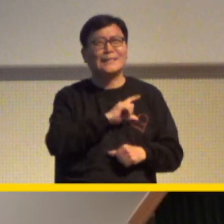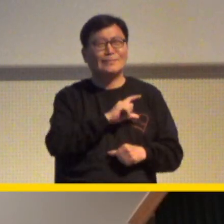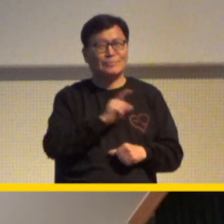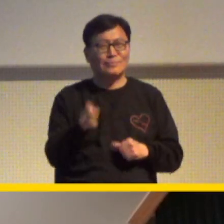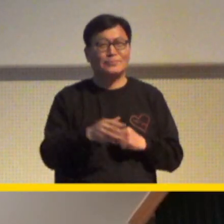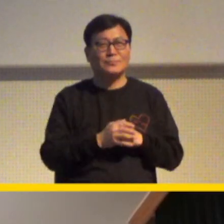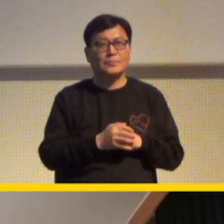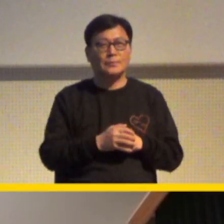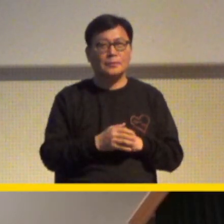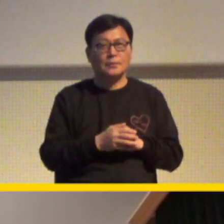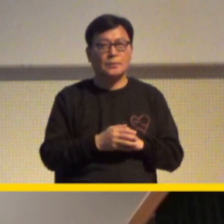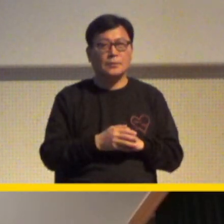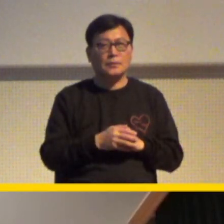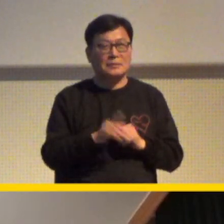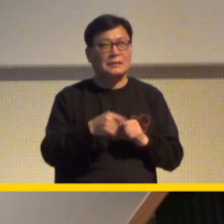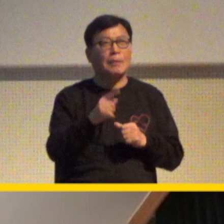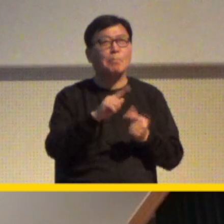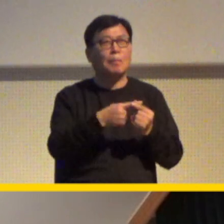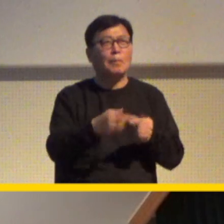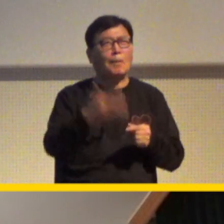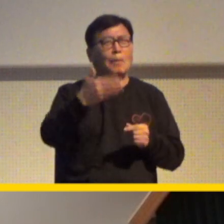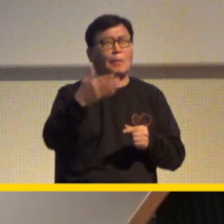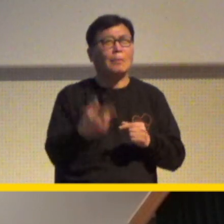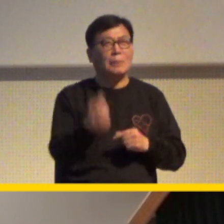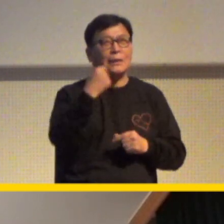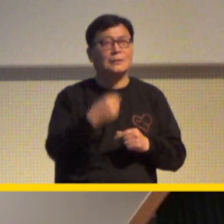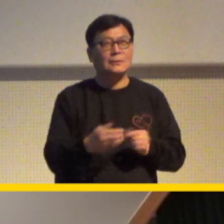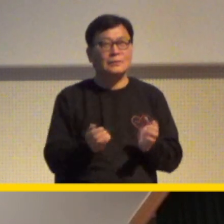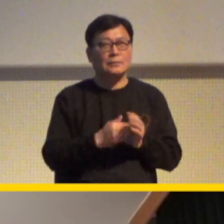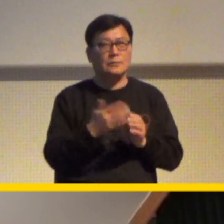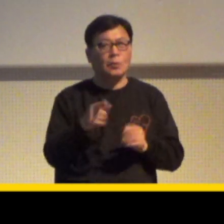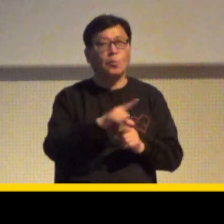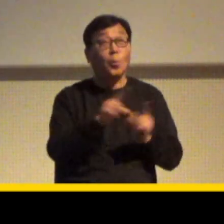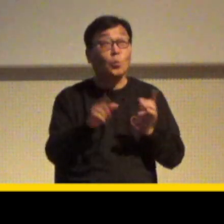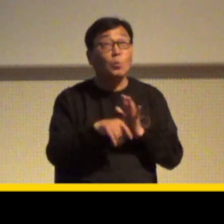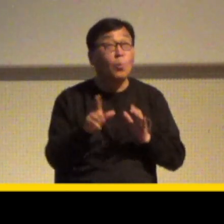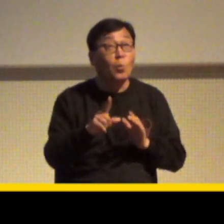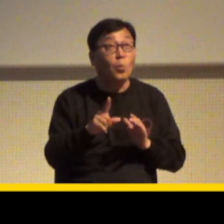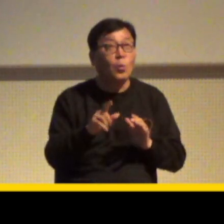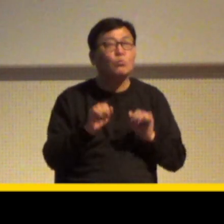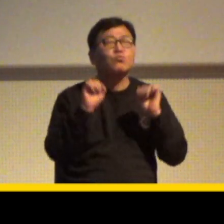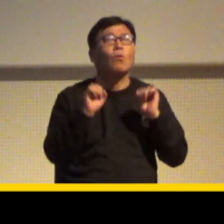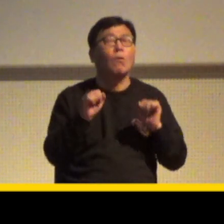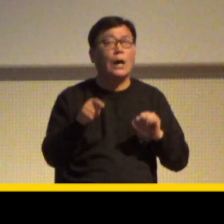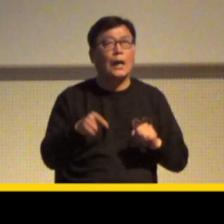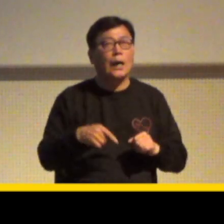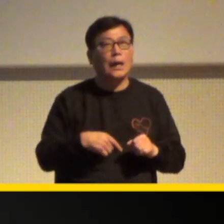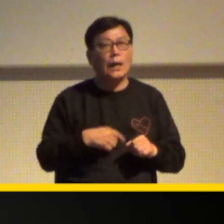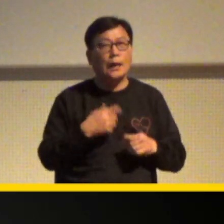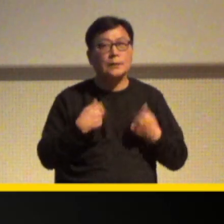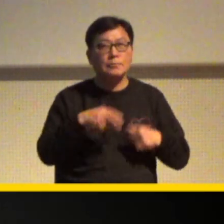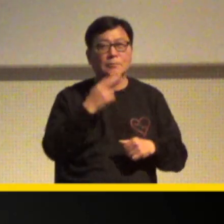나머지 뭐 여가 시간들이 있으면 보통 운동을 많이 합니다.